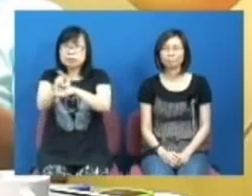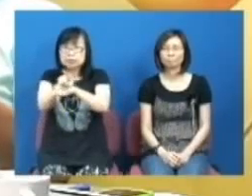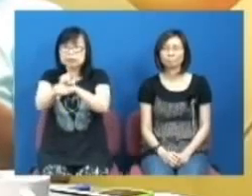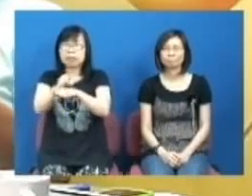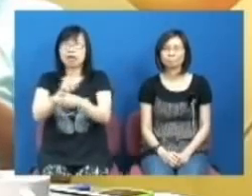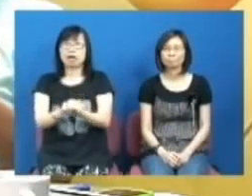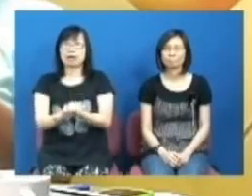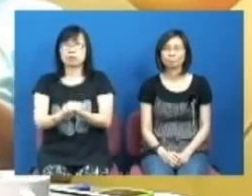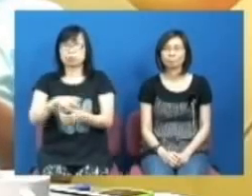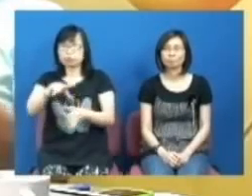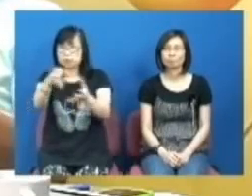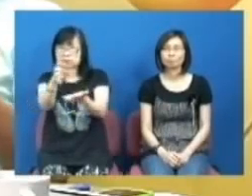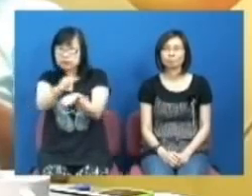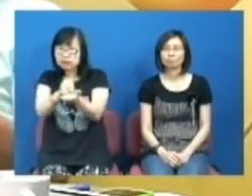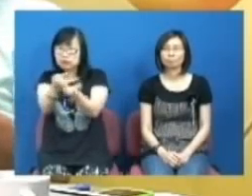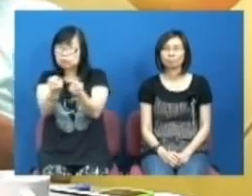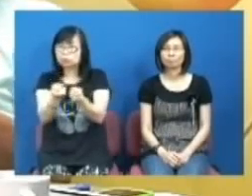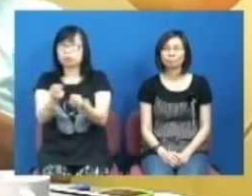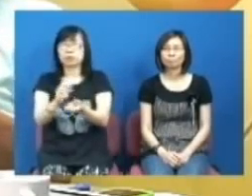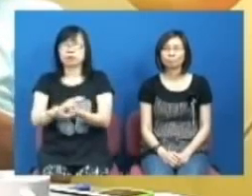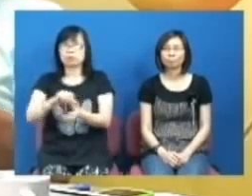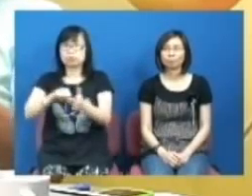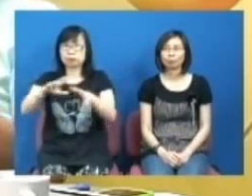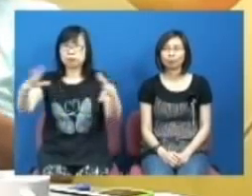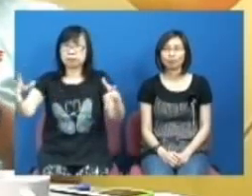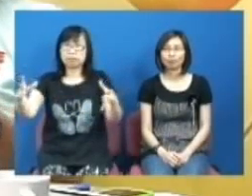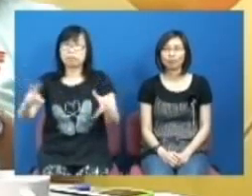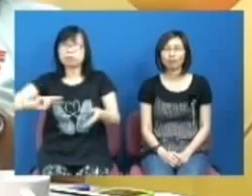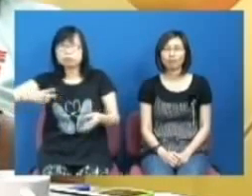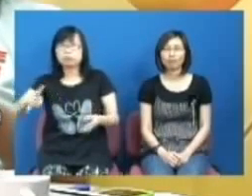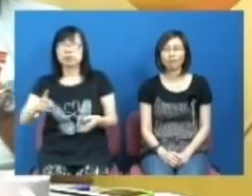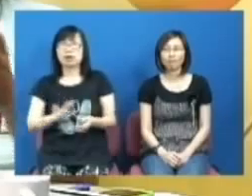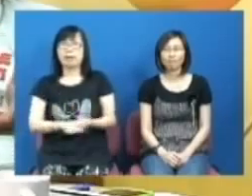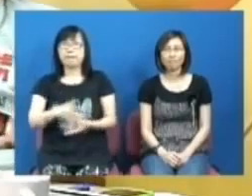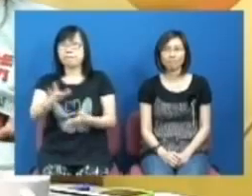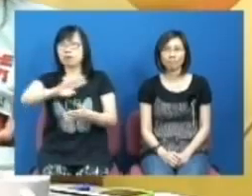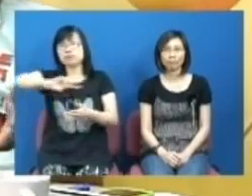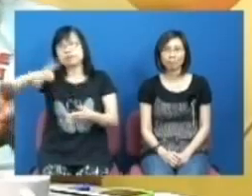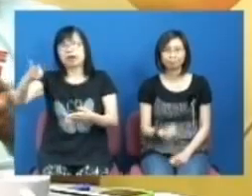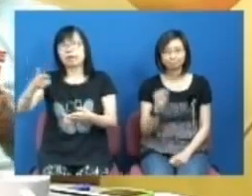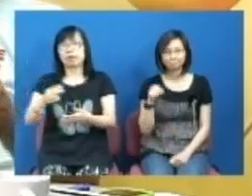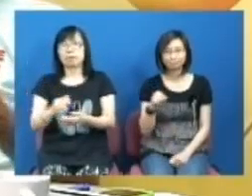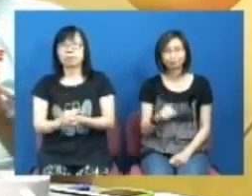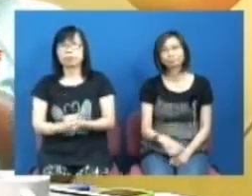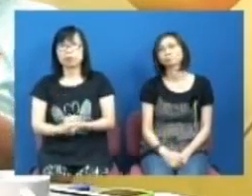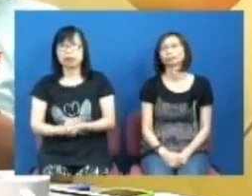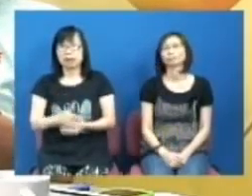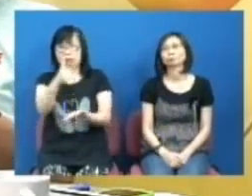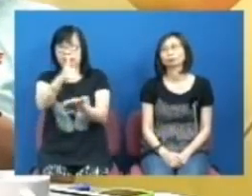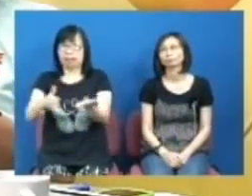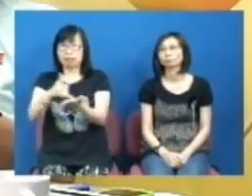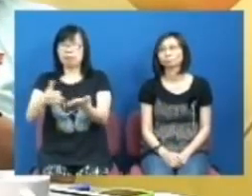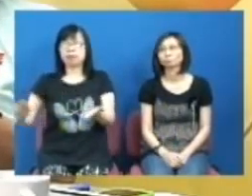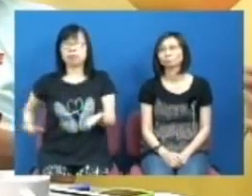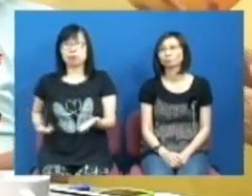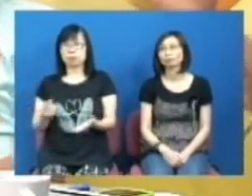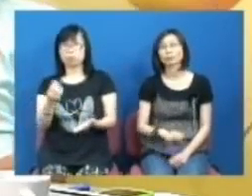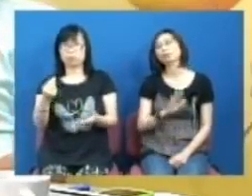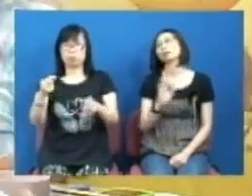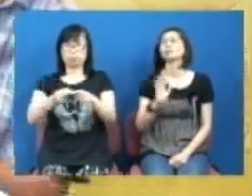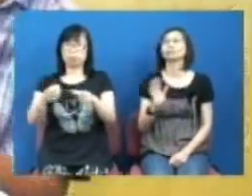大程度的改革的時候，你是不能夠倒向北大西洋公約國，離開這個華沙公約國， 即是不